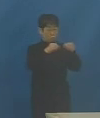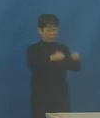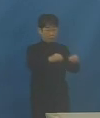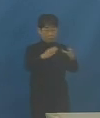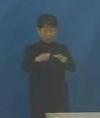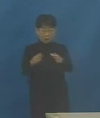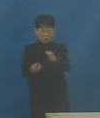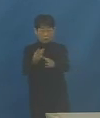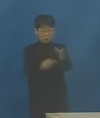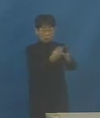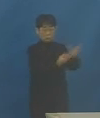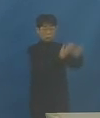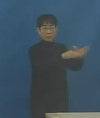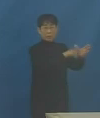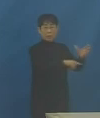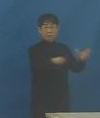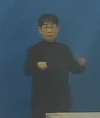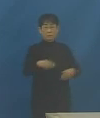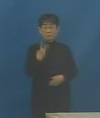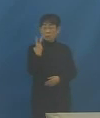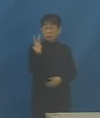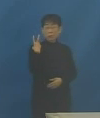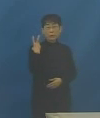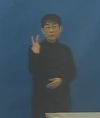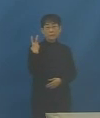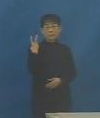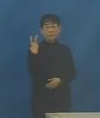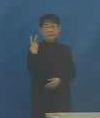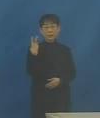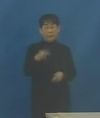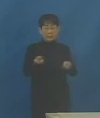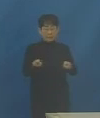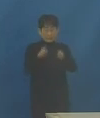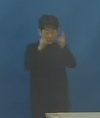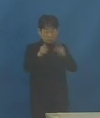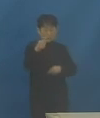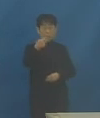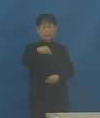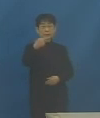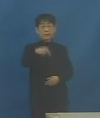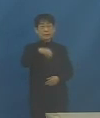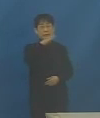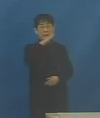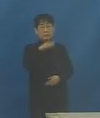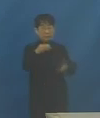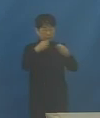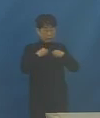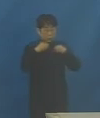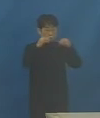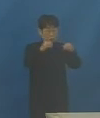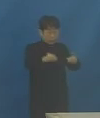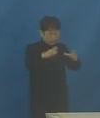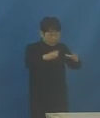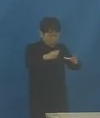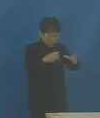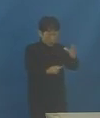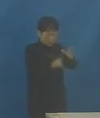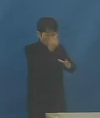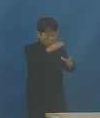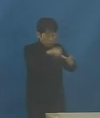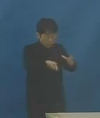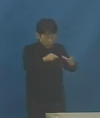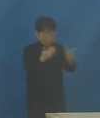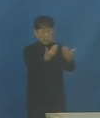それで音といいですね専門の先生背に実際にクラスター起こったところに入っていただいて